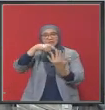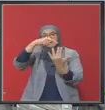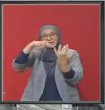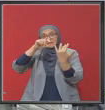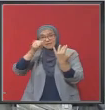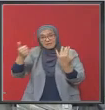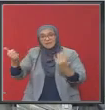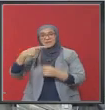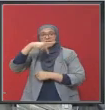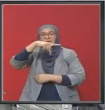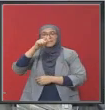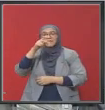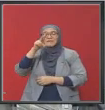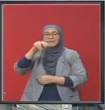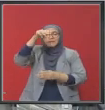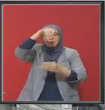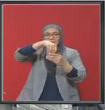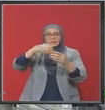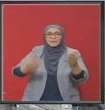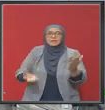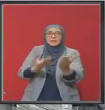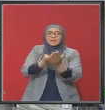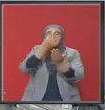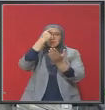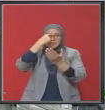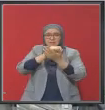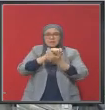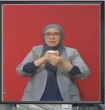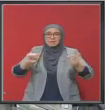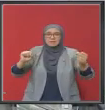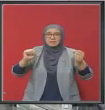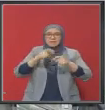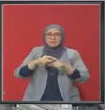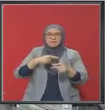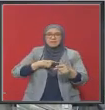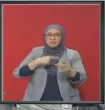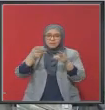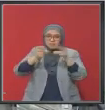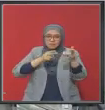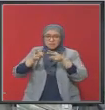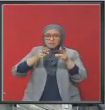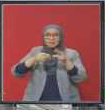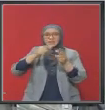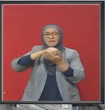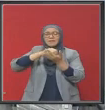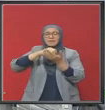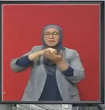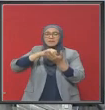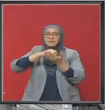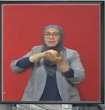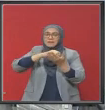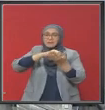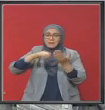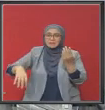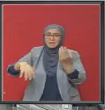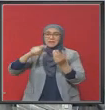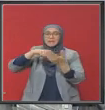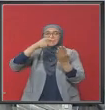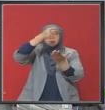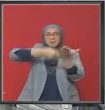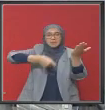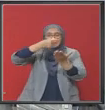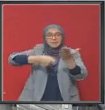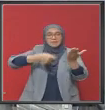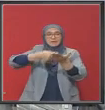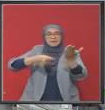ptptn juga di dalam cadangan untuk menyediakan Initiative pelepasan Cukai Sarekat kepada majikan